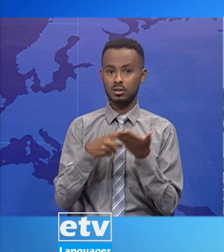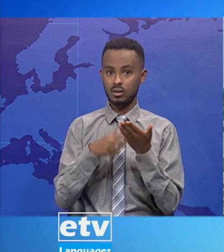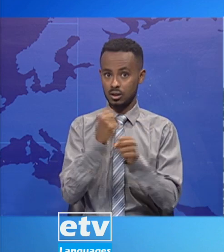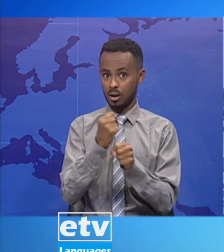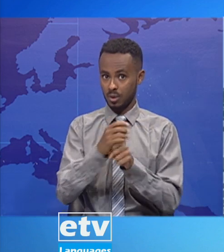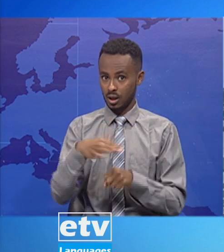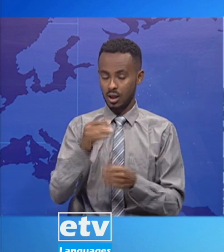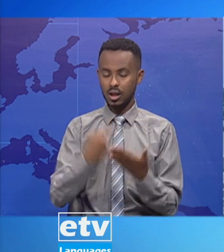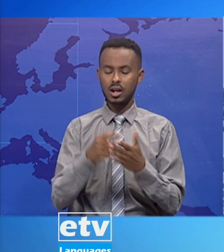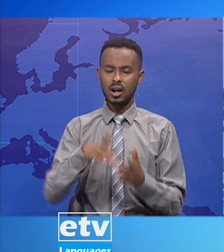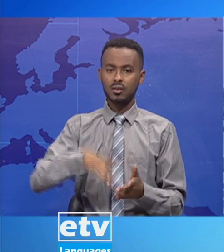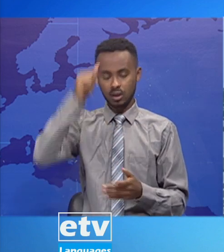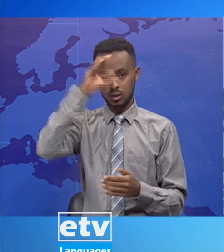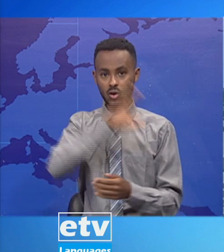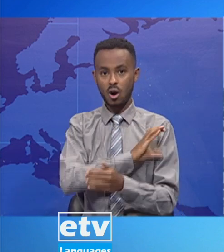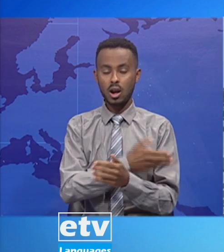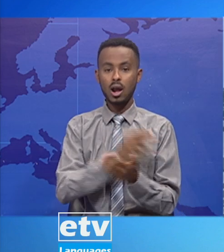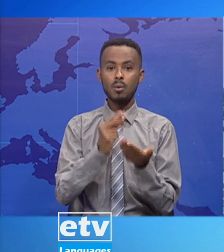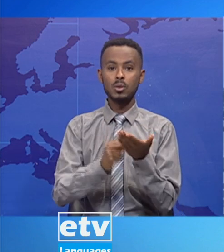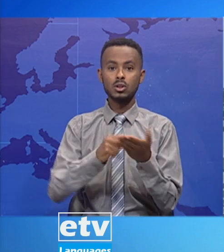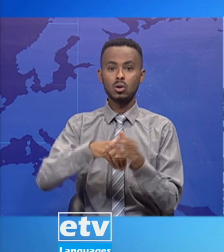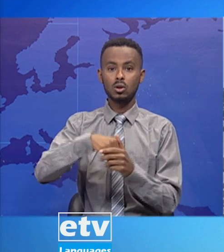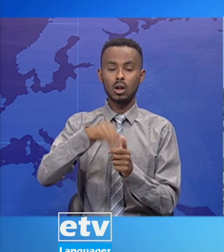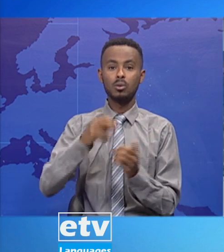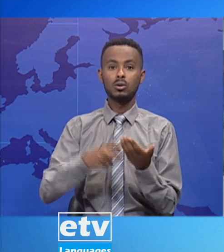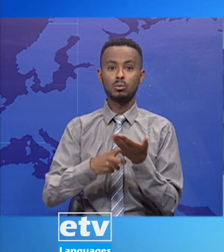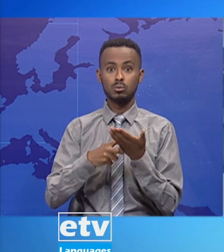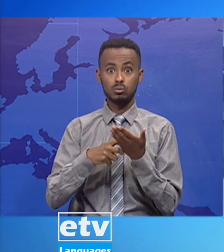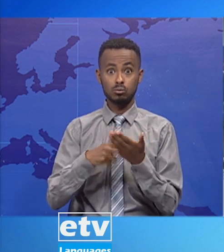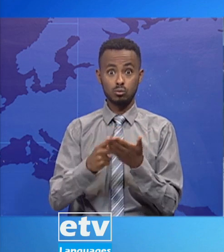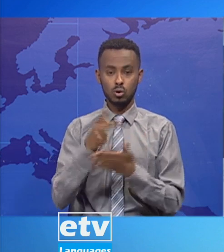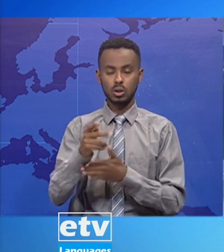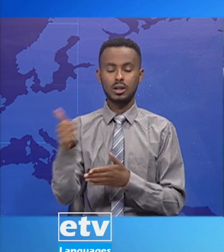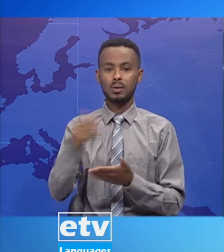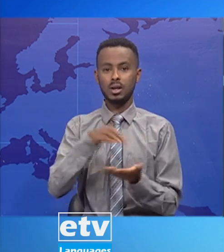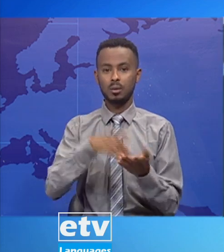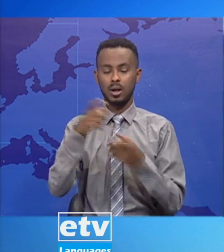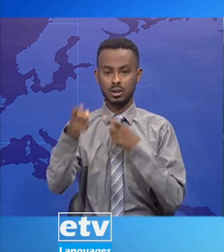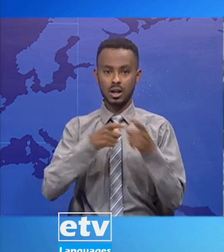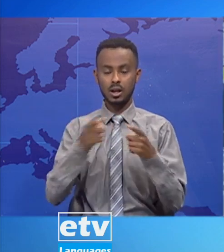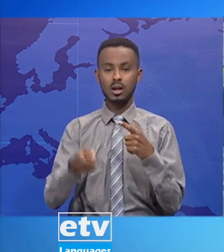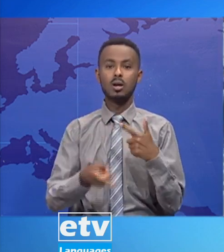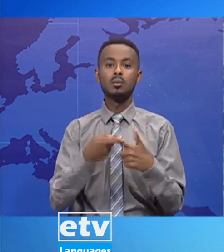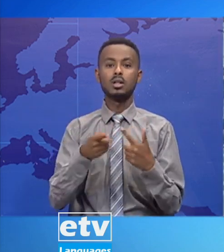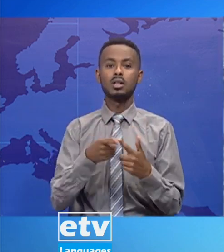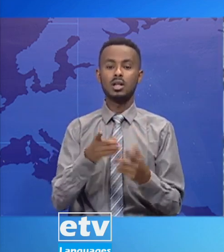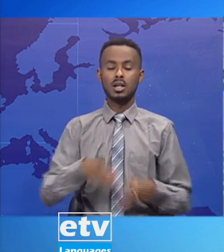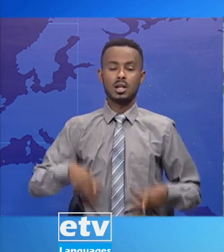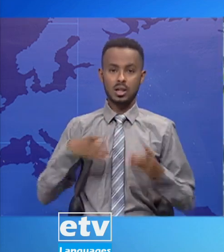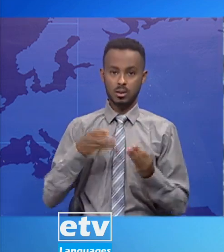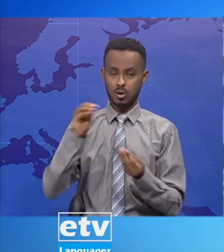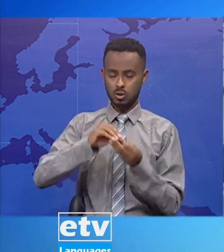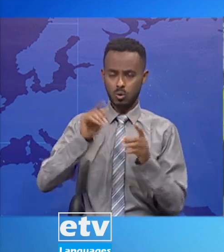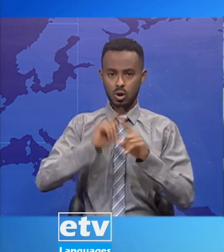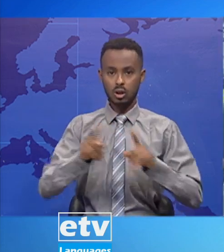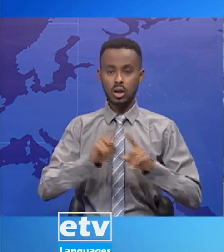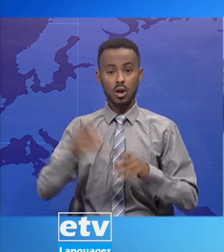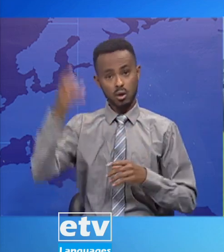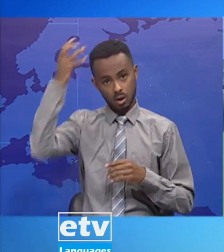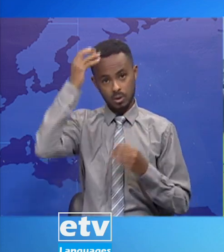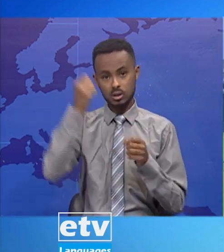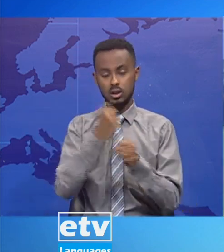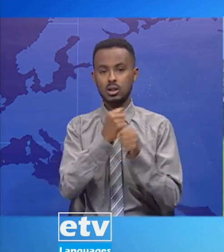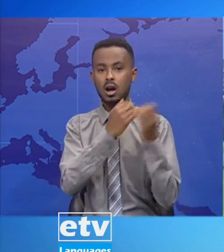ታዲያ ይህንን ከፍተኛ የሰው ኃይልና በጀት የወጣበትን ፕሮጀክት የአዲስ አበባ ከተማ አስተዳደር ምክትል ከንቲባን ጨምሮ የተለያዩ የመንግስት